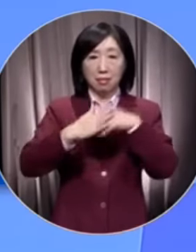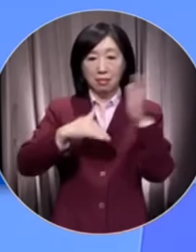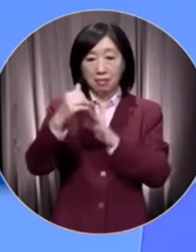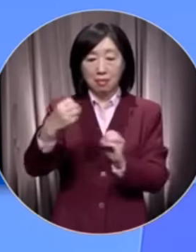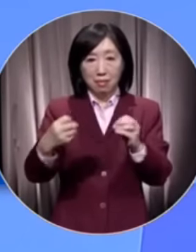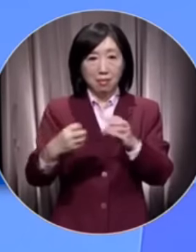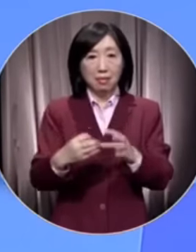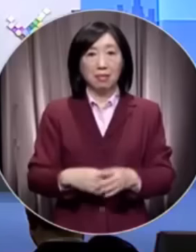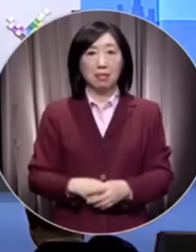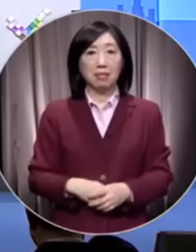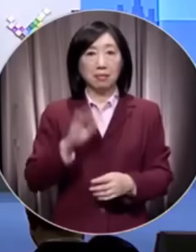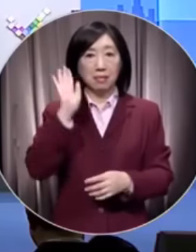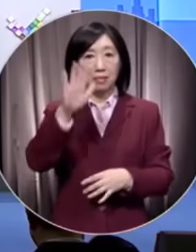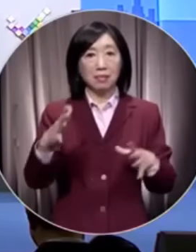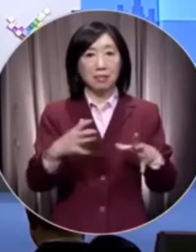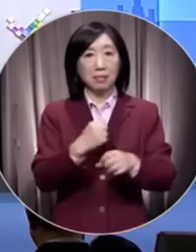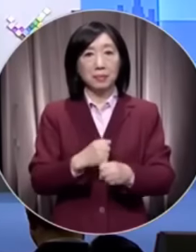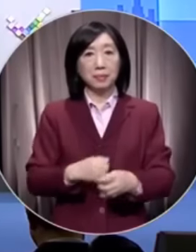的合作。